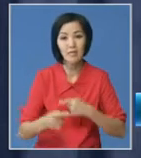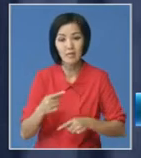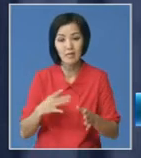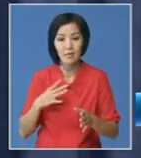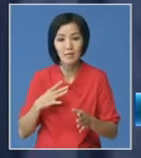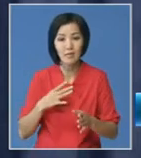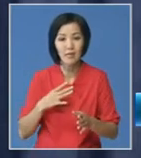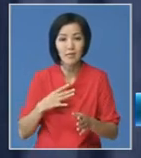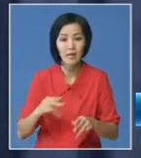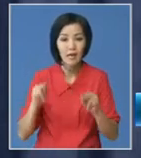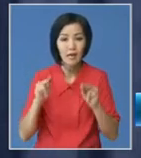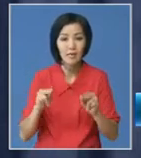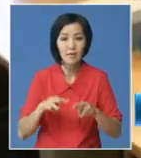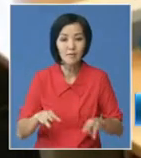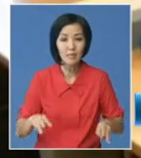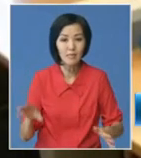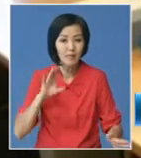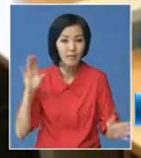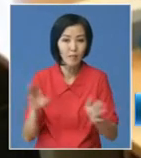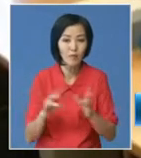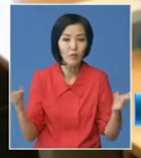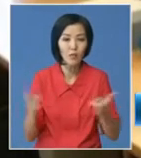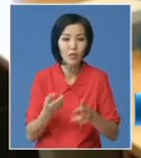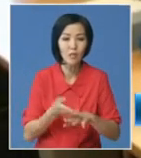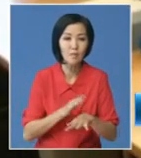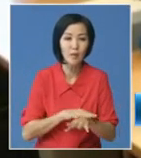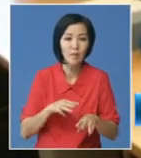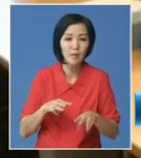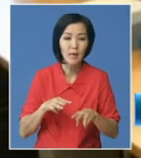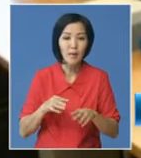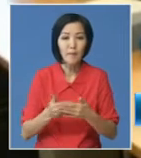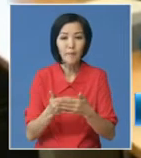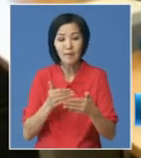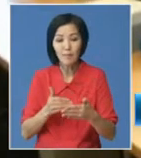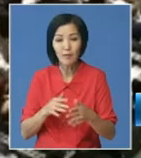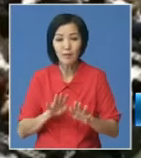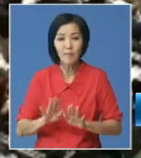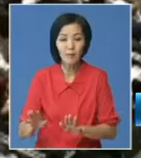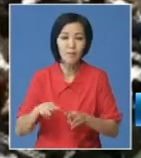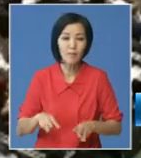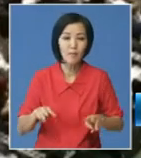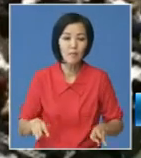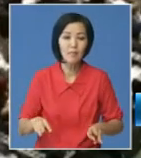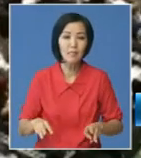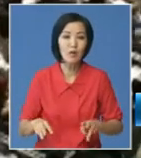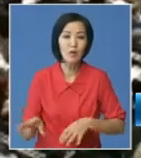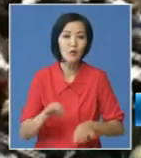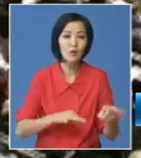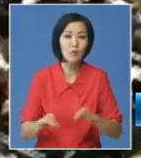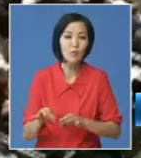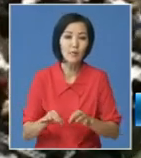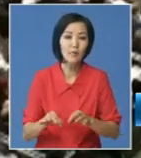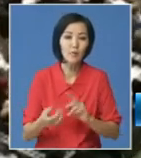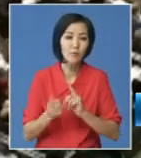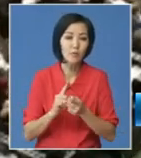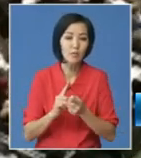әділет министрлігіне бағынсын деп отыр. Ал Польша премьер-министрі президентке қажетті реформаның жүзеге асуына кедергі болып, көше талаптарына